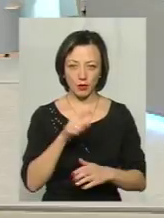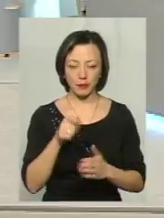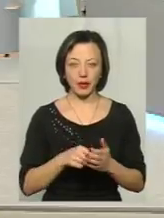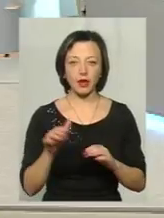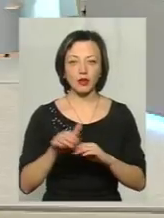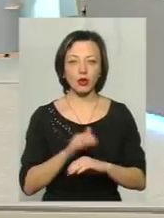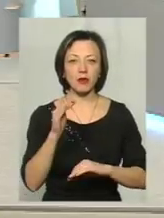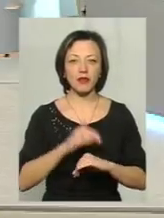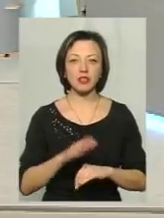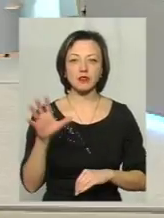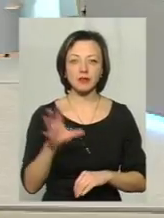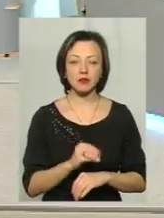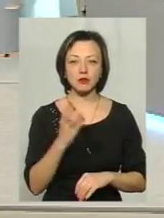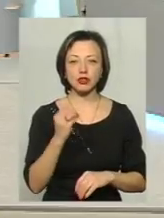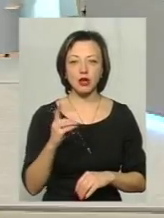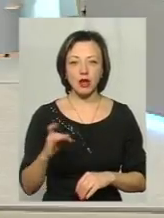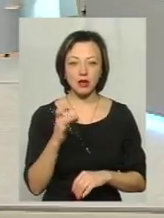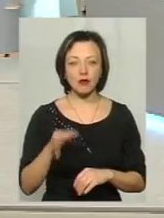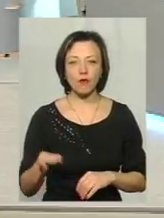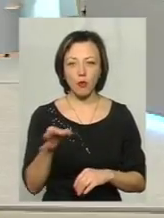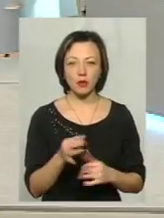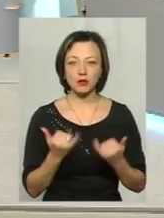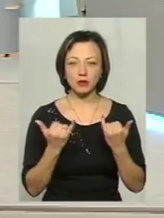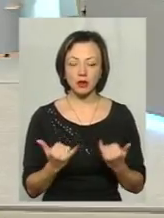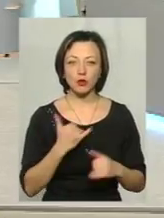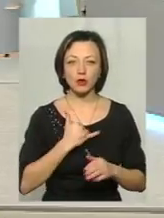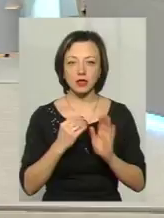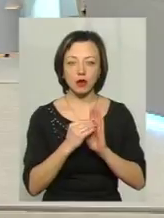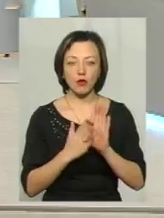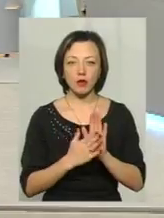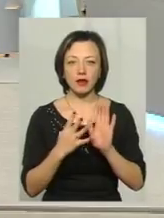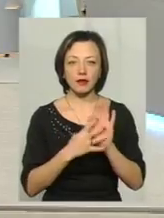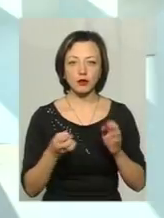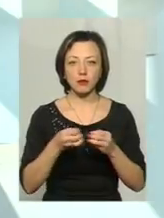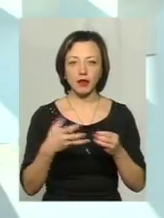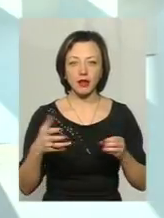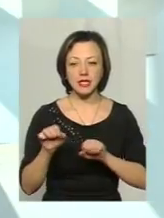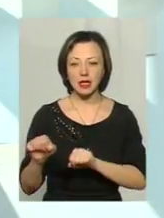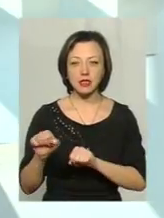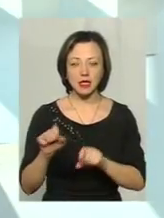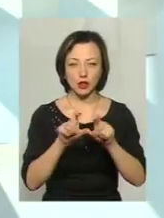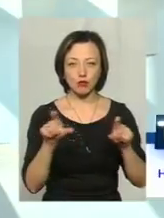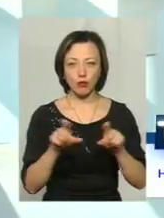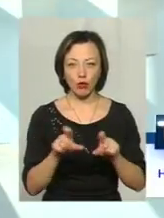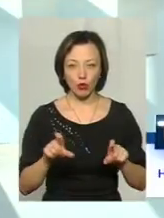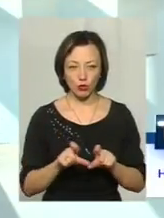всім ще раз. Ну, в області зараз у нас на обліку знаходиться 915 захисних споруд,